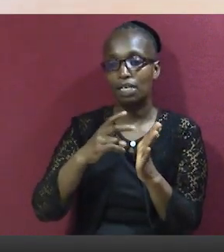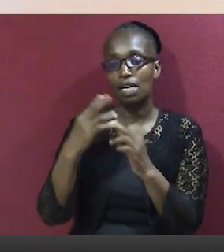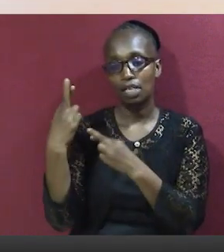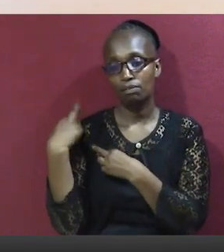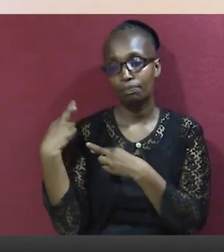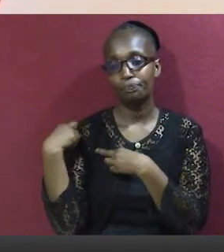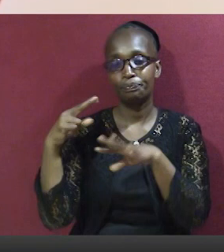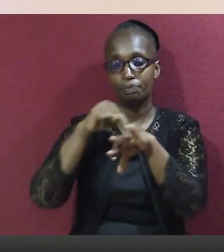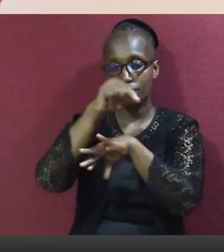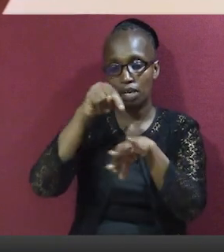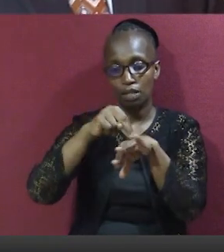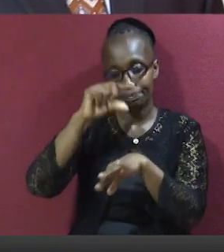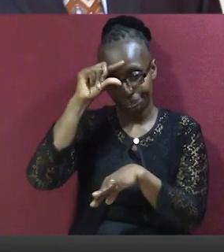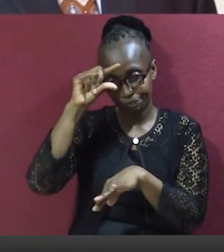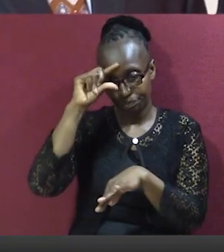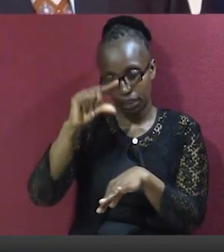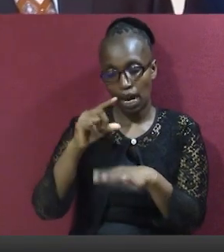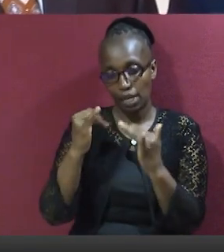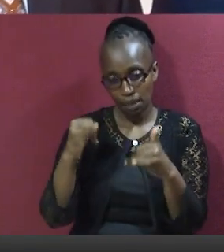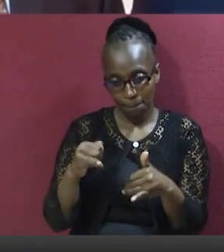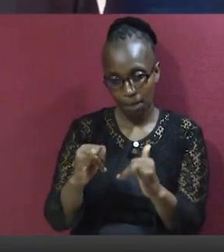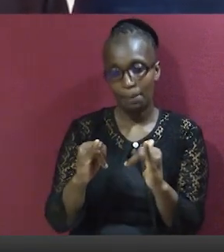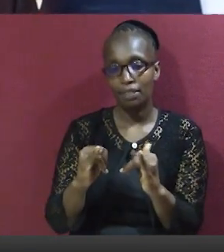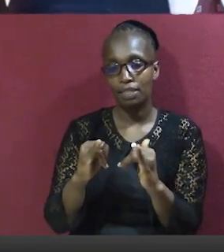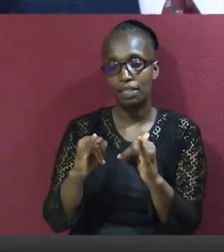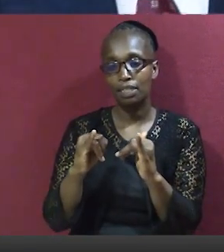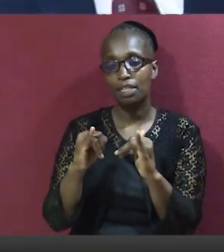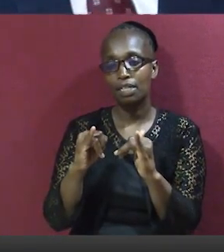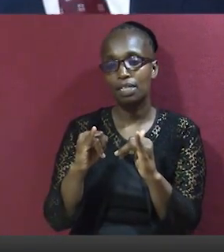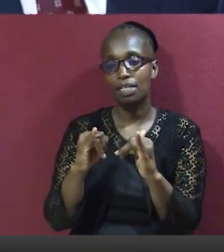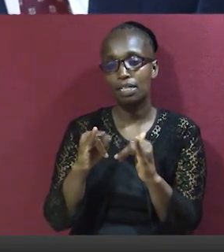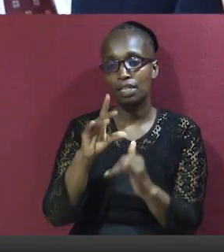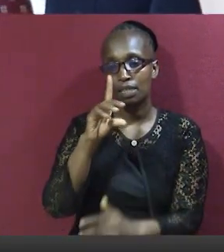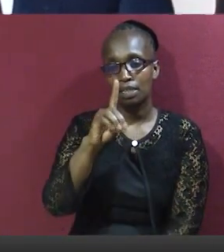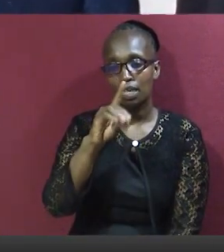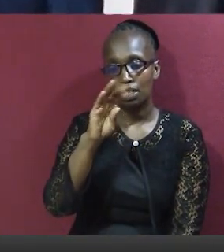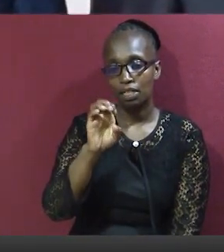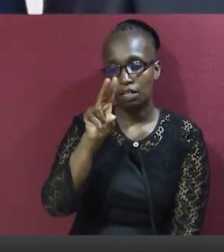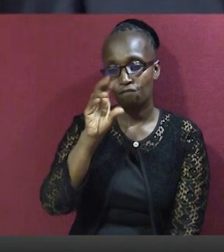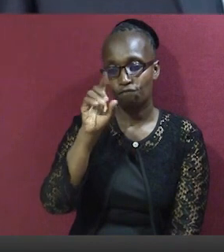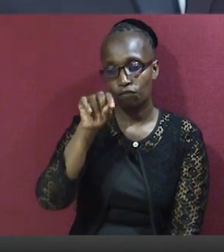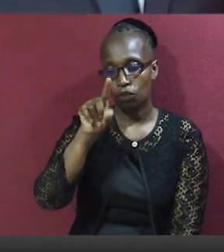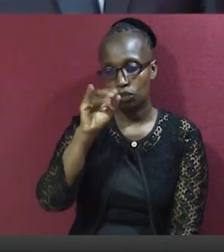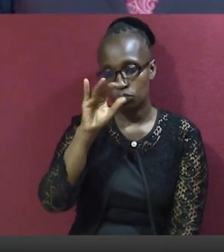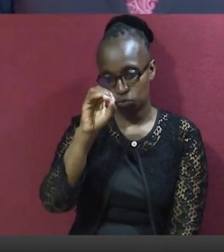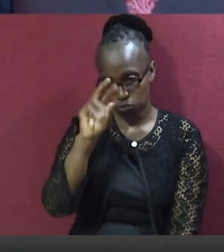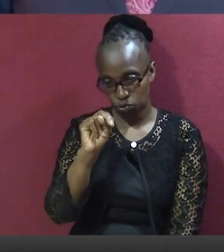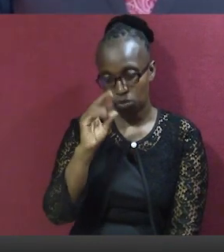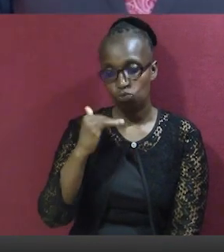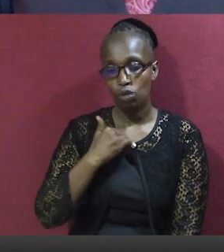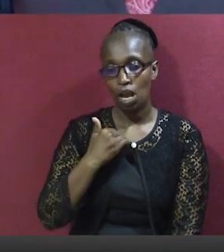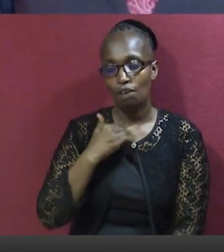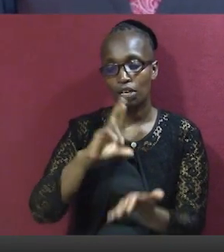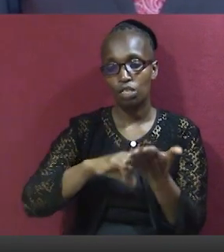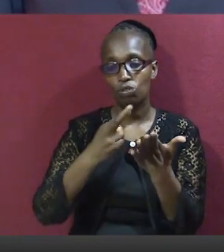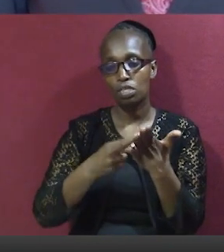Ruto akisema ni jukumu la serikali kuu kuhakikisha kuwa ndoto ya ugatuzi inatimia. Now we have resources